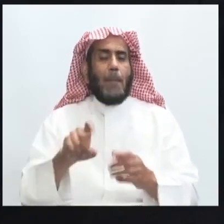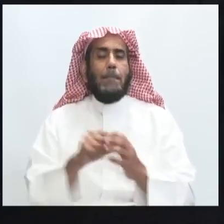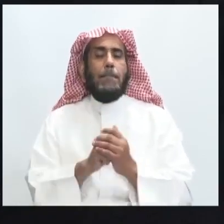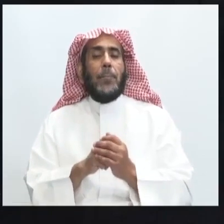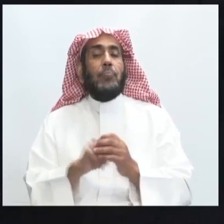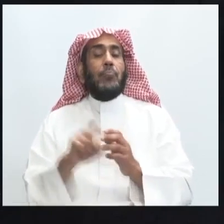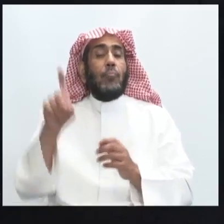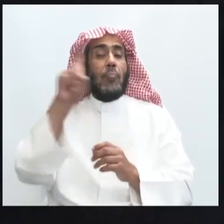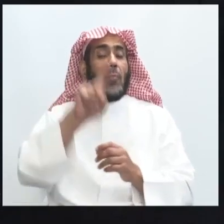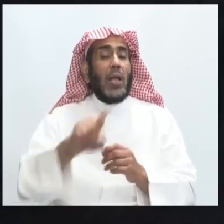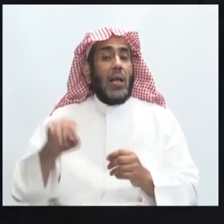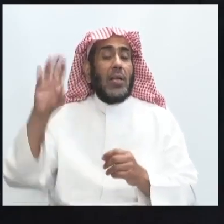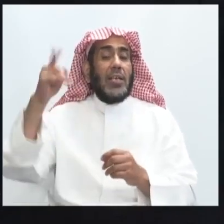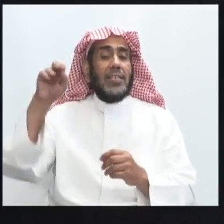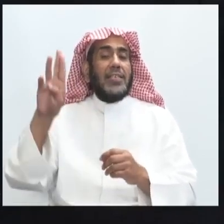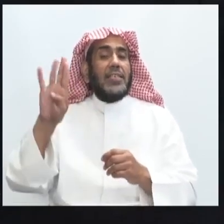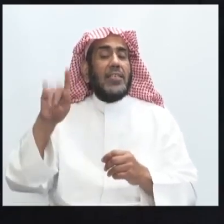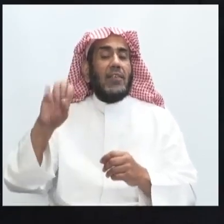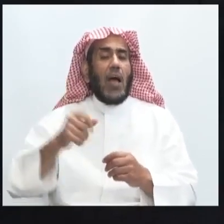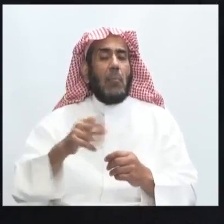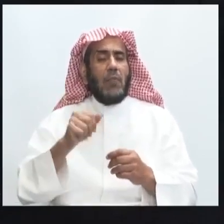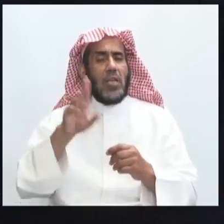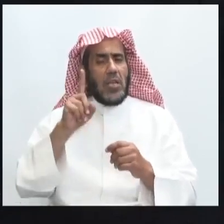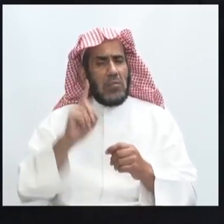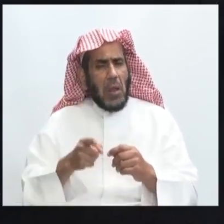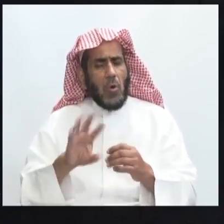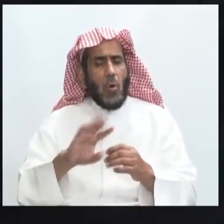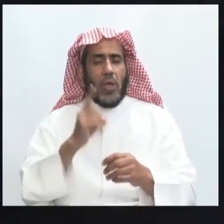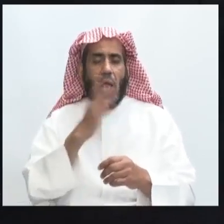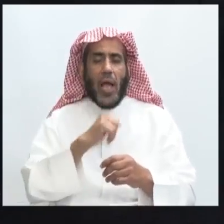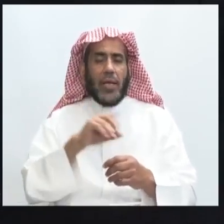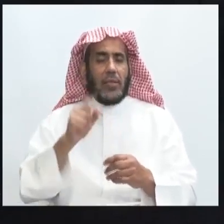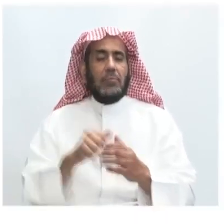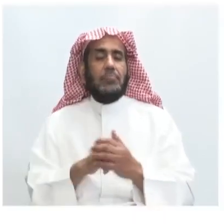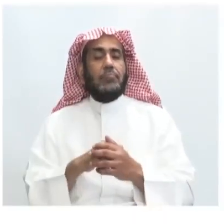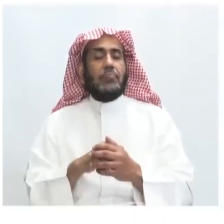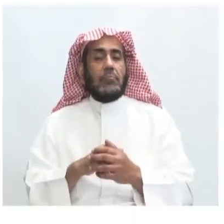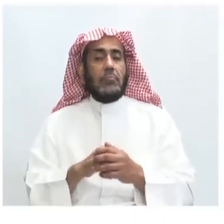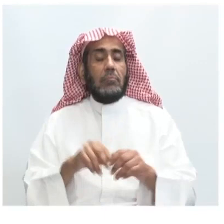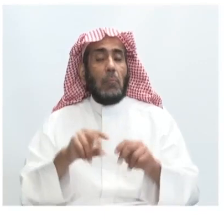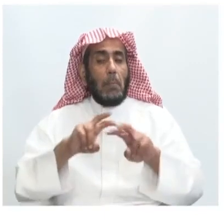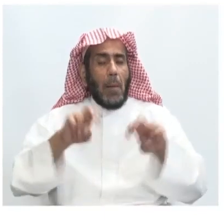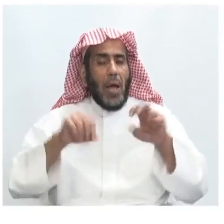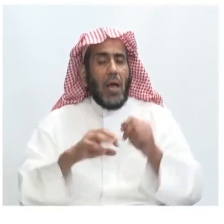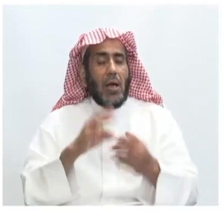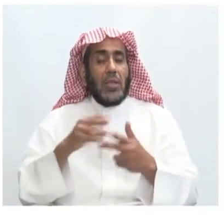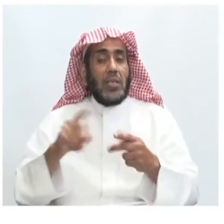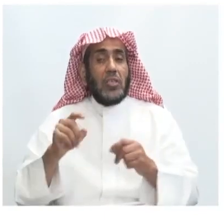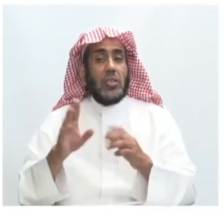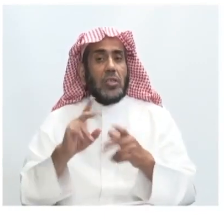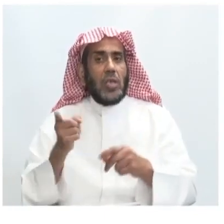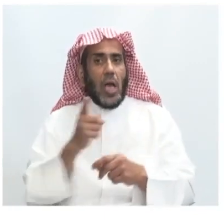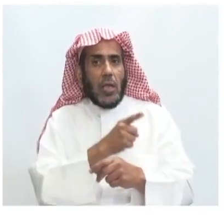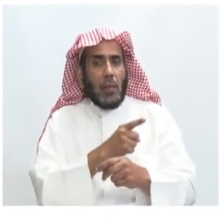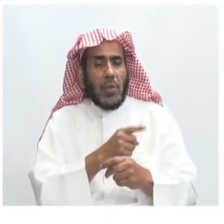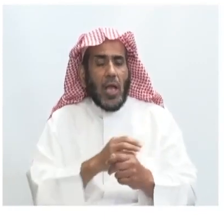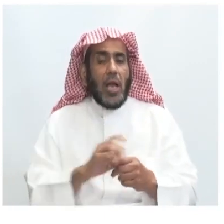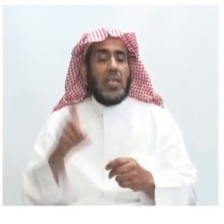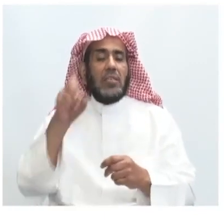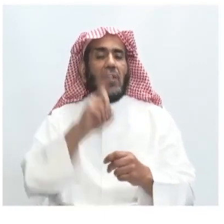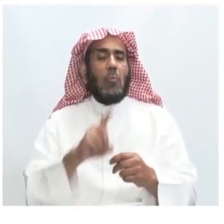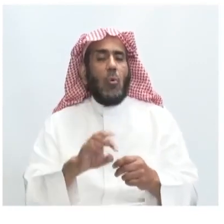والاستفهام ايضا فيه طلبي وفيه غير طلبي طبعا هنا من باحث الانشاء الطلبي الاستفهام بحث انشاء